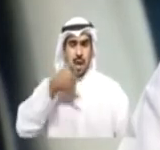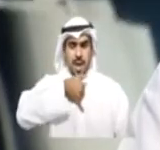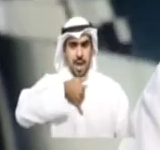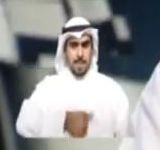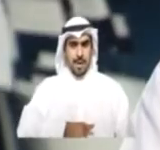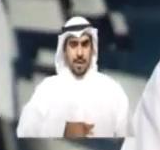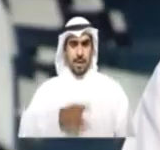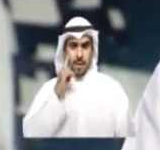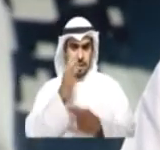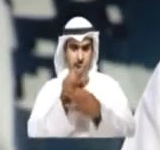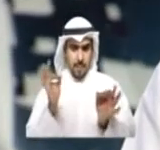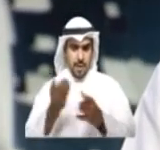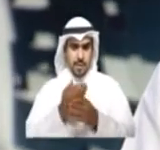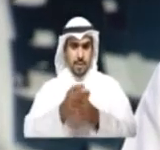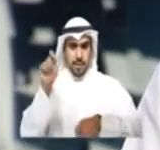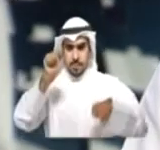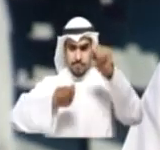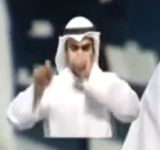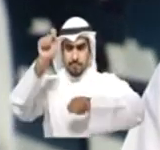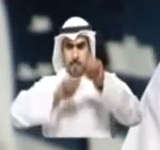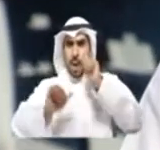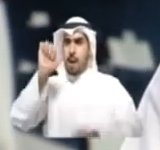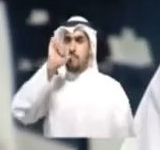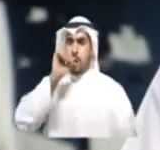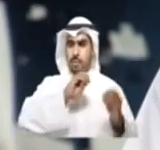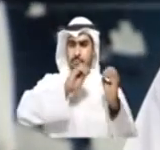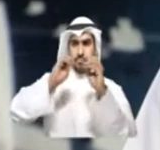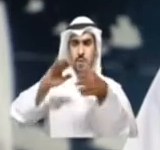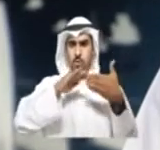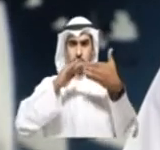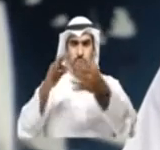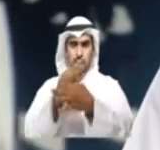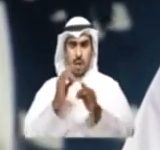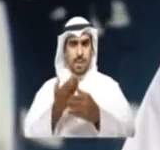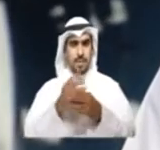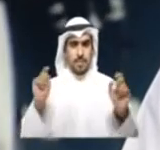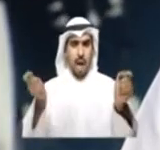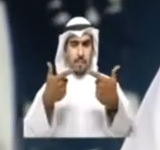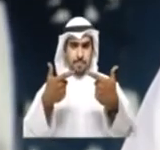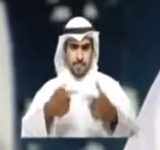الذي تزداد معاناته يوما بعد يوم جراء الصراع الدائري في اليمن.